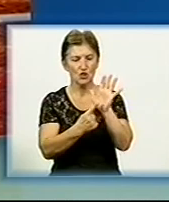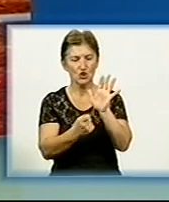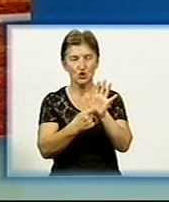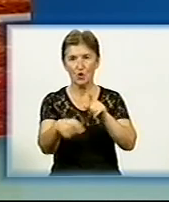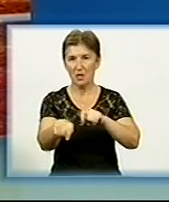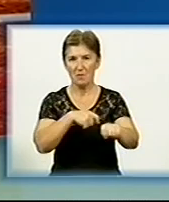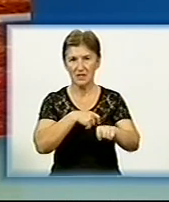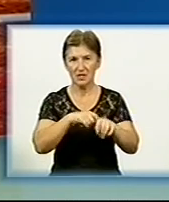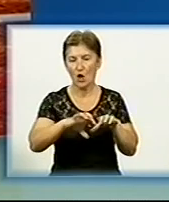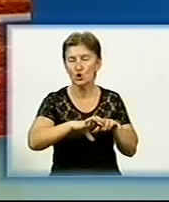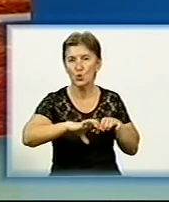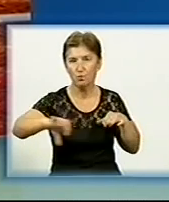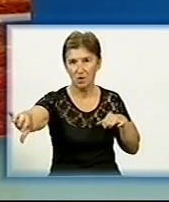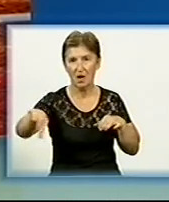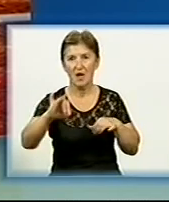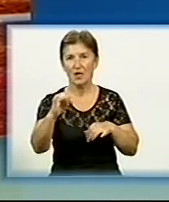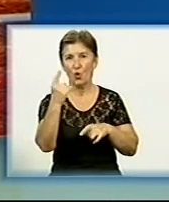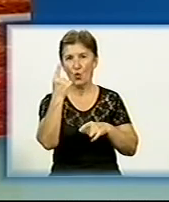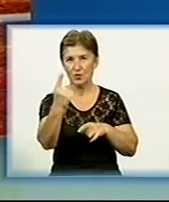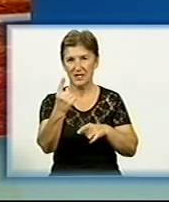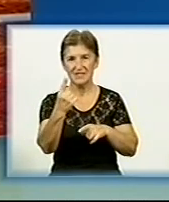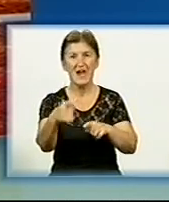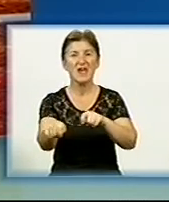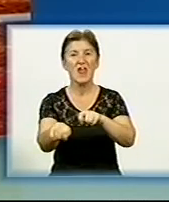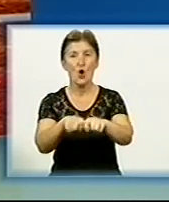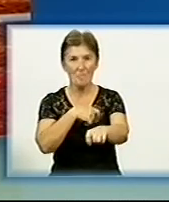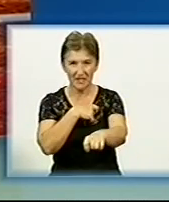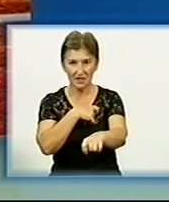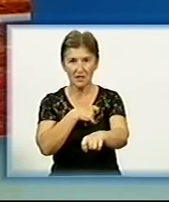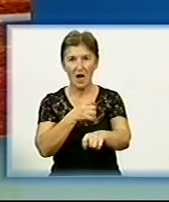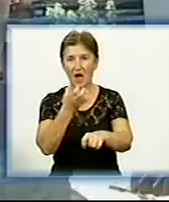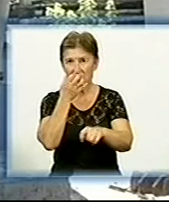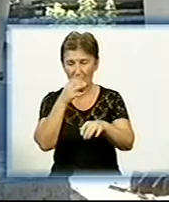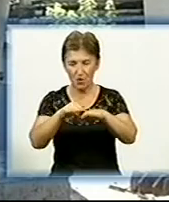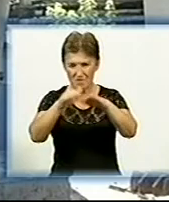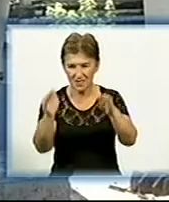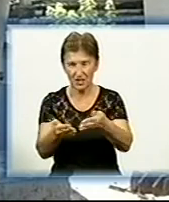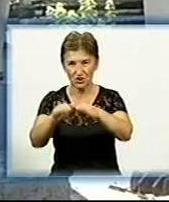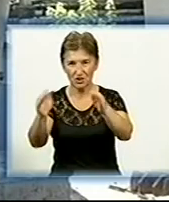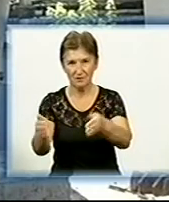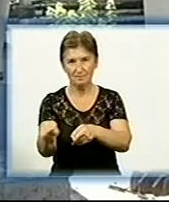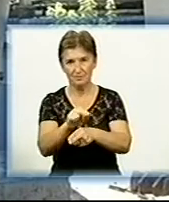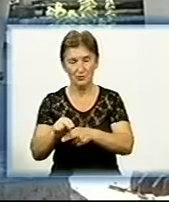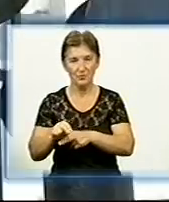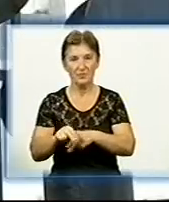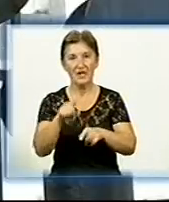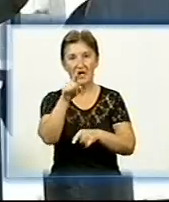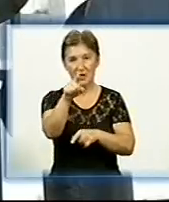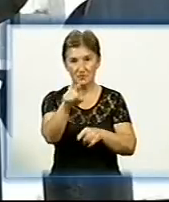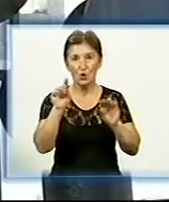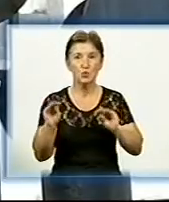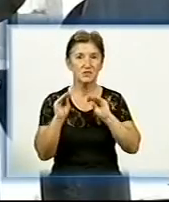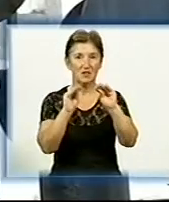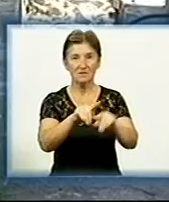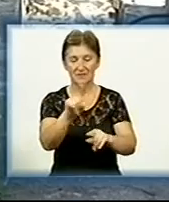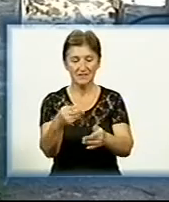та замінили майже кілометр тепломереж. Тему продовжить Яна Семенюк. Ось цей генератор на теплоенергетику встановили